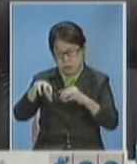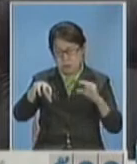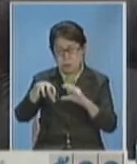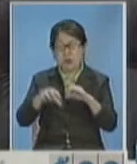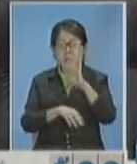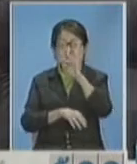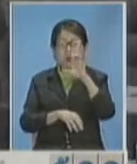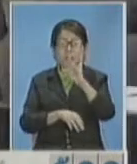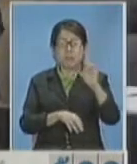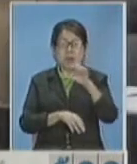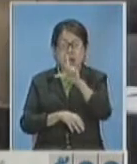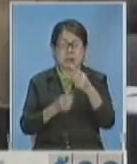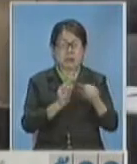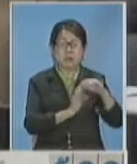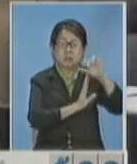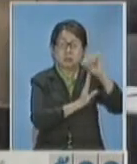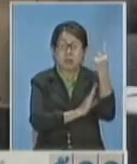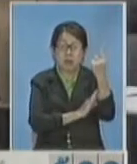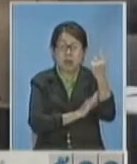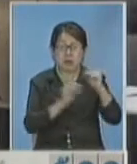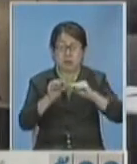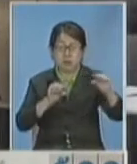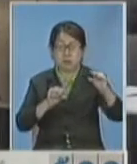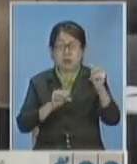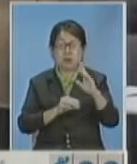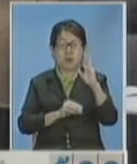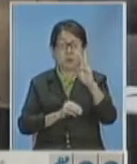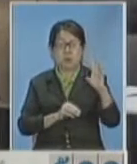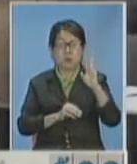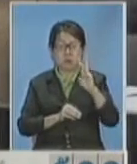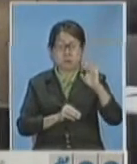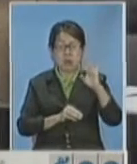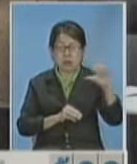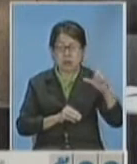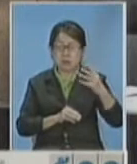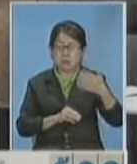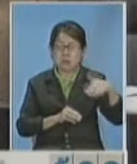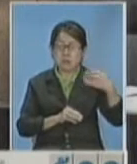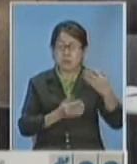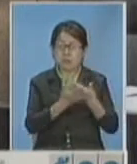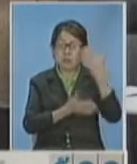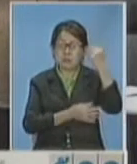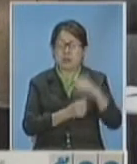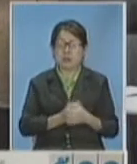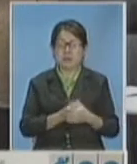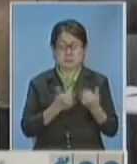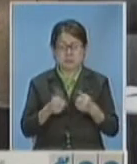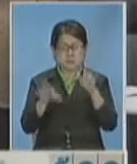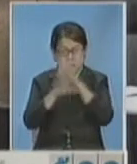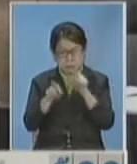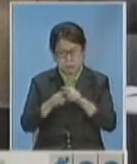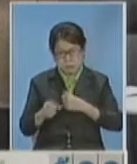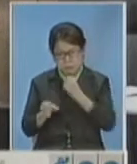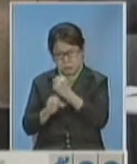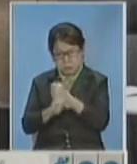888ล้านแต่ว่าไนท์ซาฟารีที่เดียวเนี่ยนะคะไปแล้วนะคะ668ล้านแล้วก็อยู่ที่หน่วยงานใหม่ที่ภารกิจซ้ำซ้อนแล้วก็ยังไม่ชั